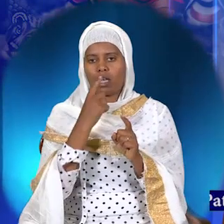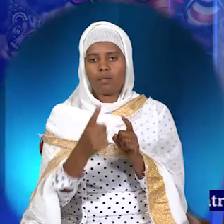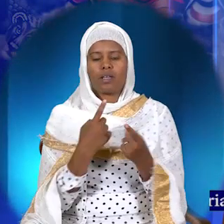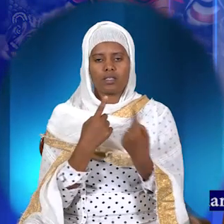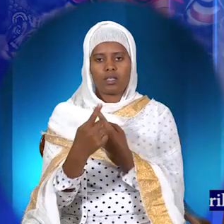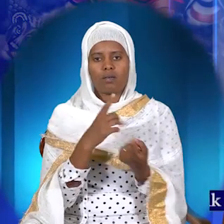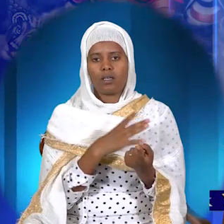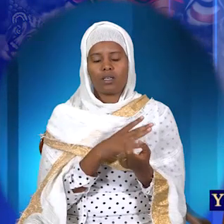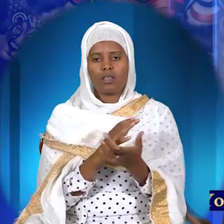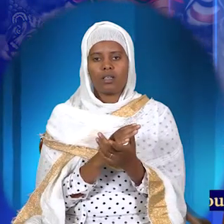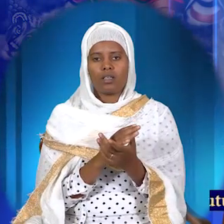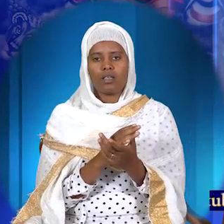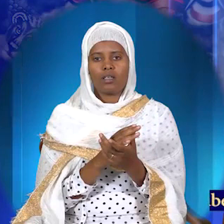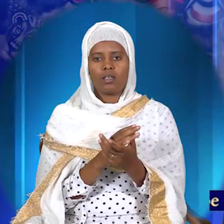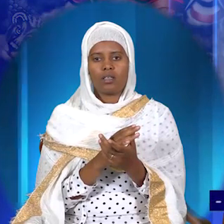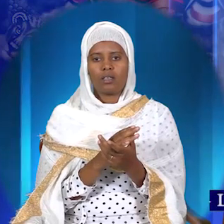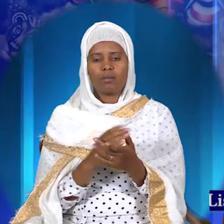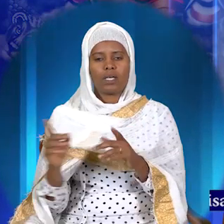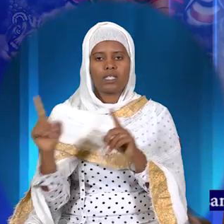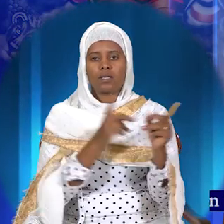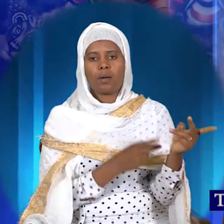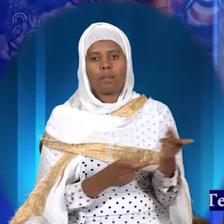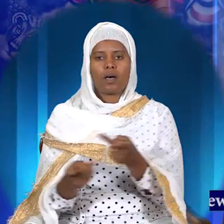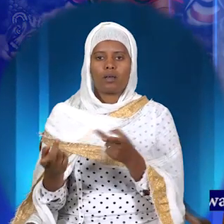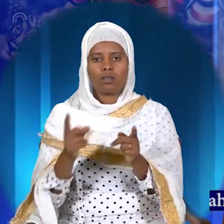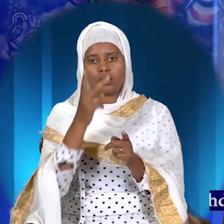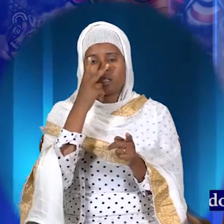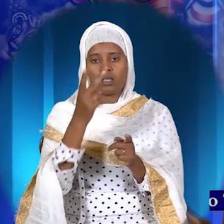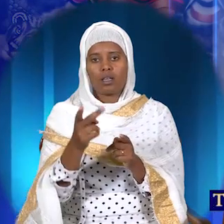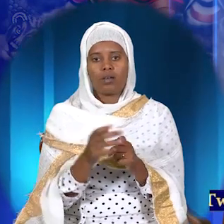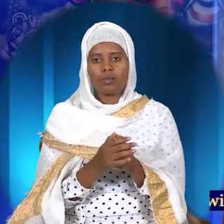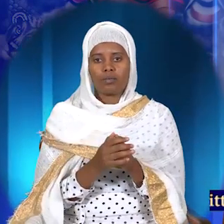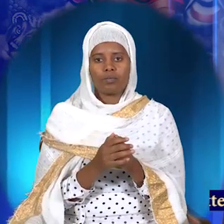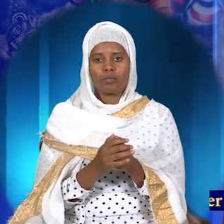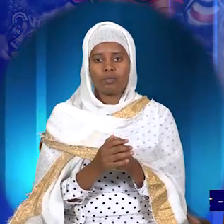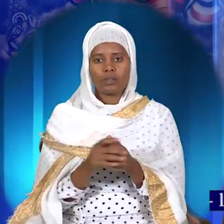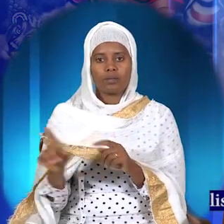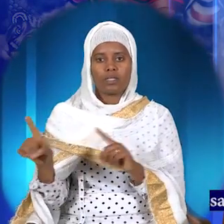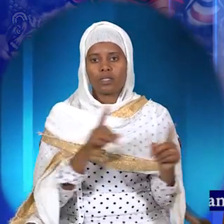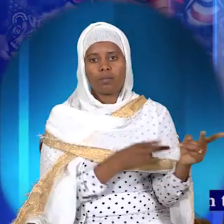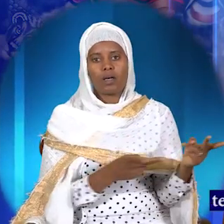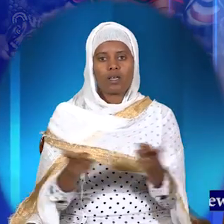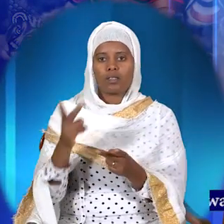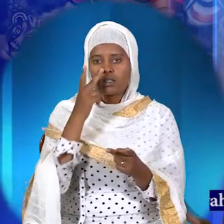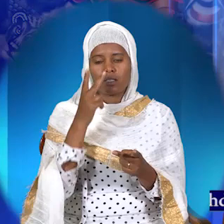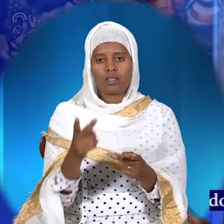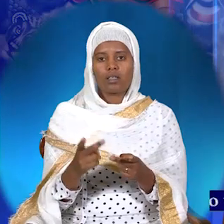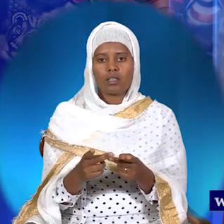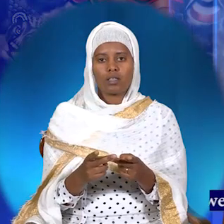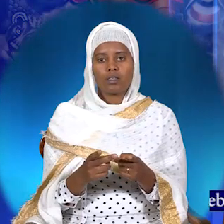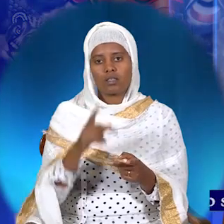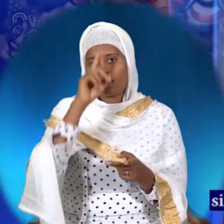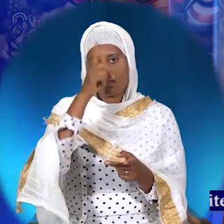يلدن النابلنا هنت أصوزيس أنحنا بناي سب بحري انت دا خنقل صوفتينا بناي سب بحري خنقل صوفتينا